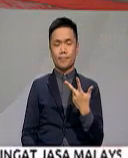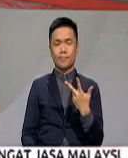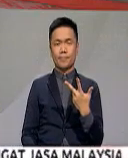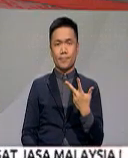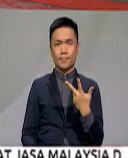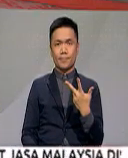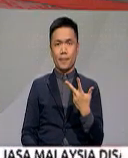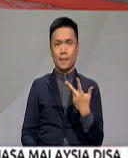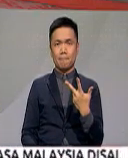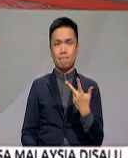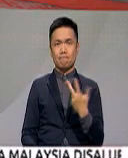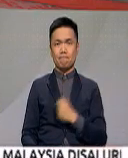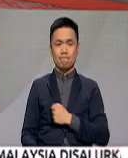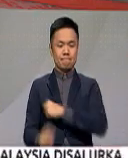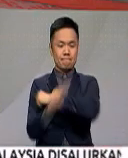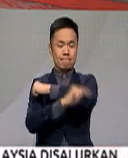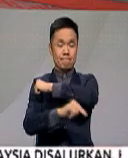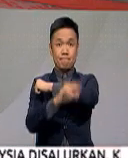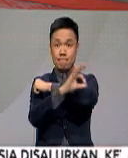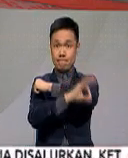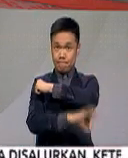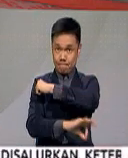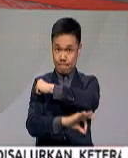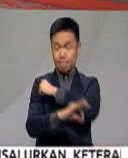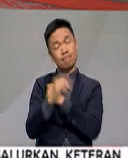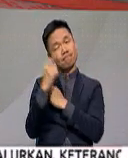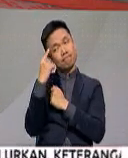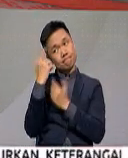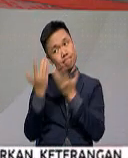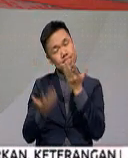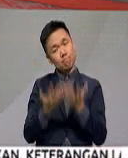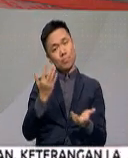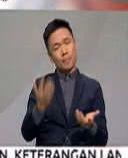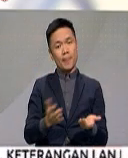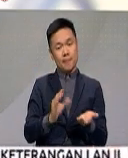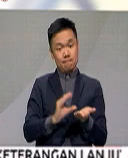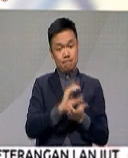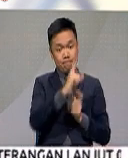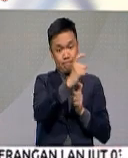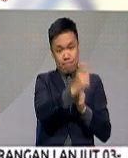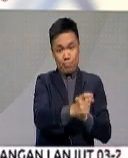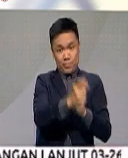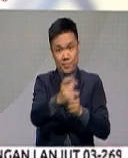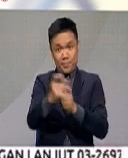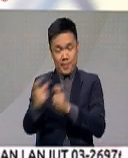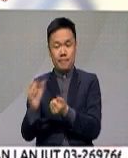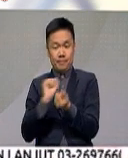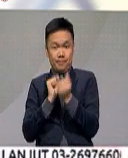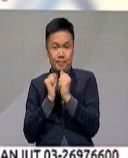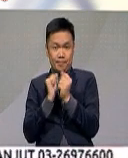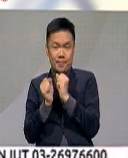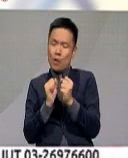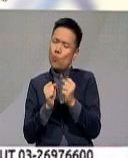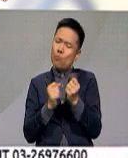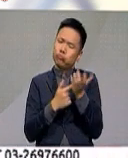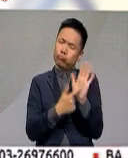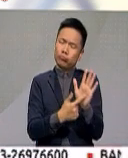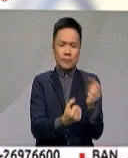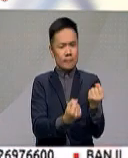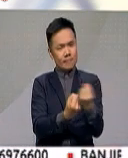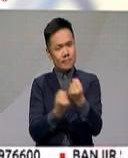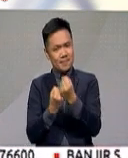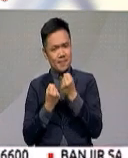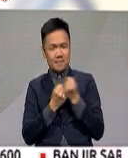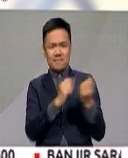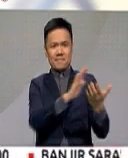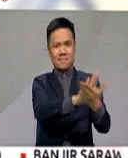Kerajaan Negeri Sembilan mempertimbangkan untuk memberi insentif kepada atlet yang memenangi pingat di sukan C di Filipina sebagai tanda sokongan dan perhargaan atas